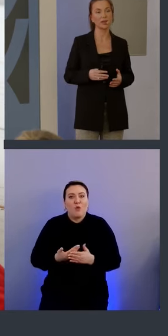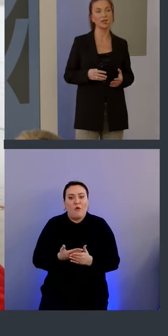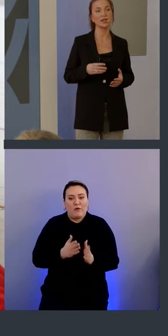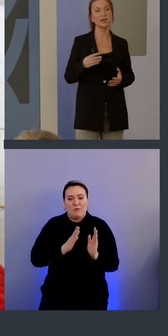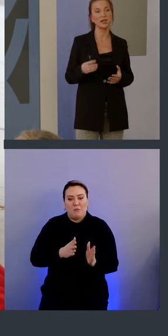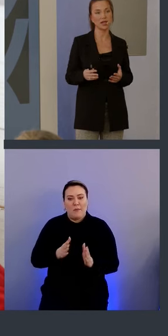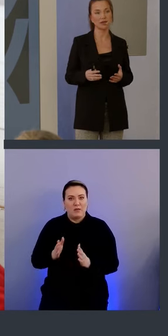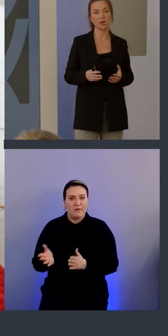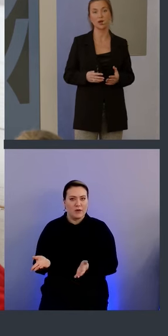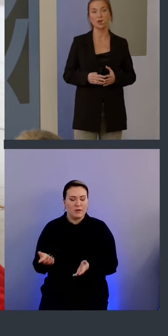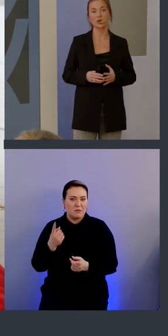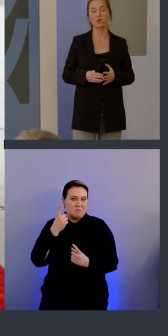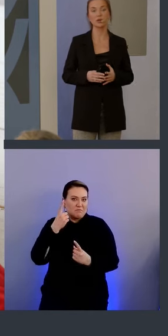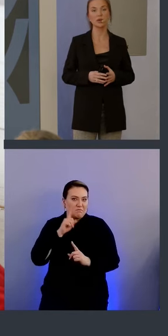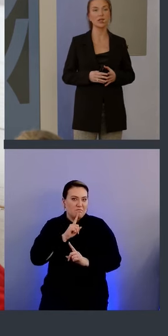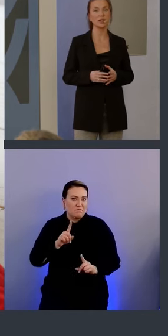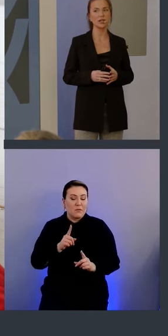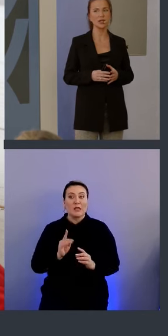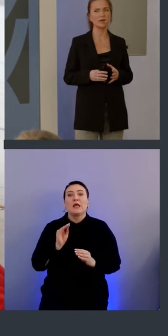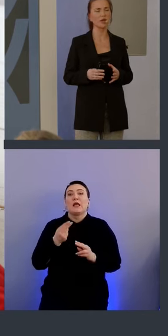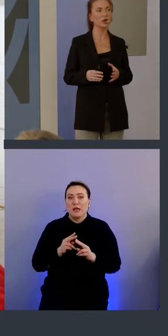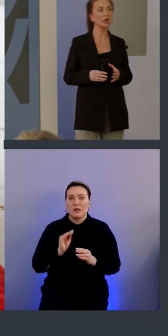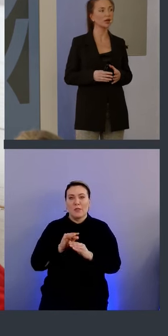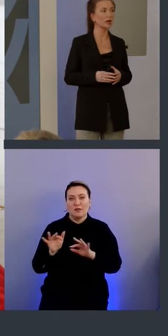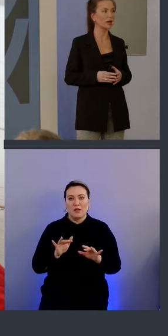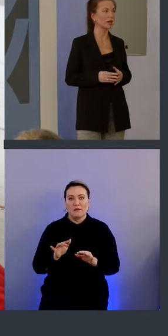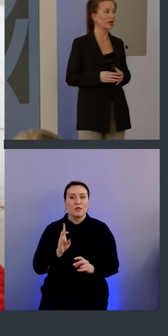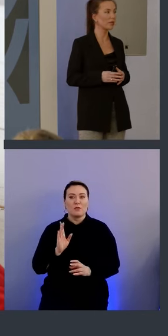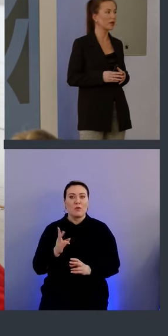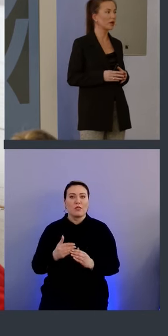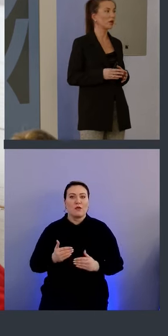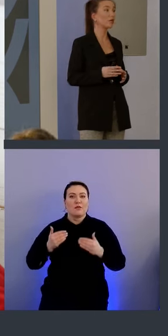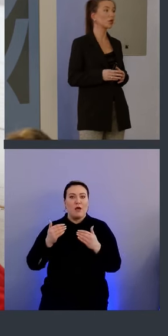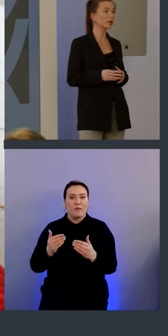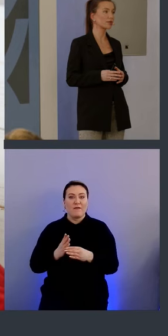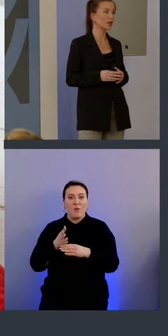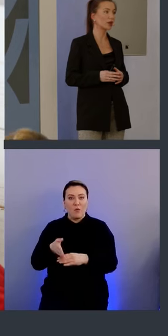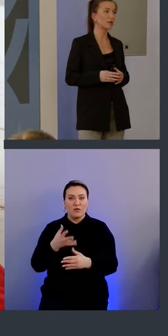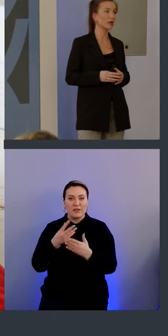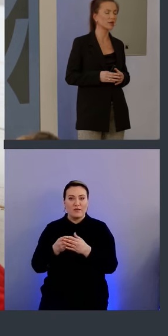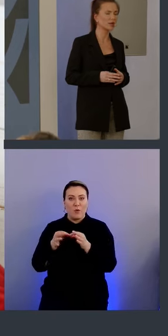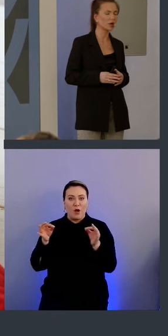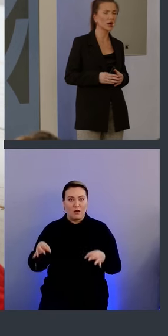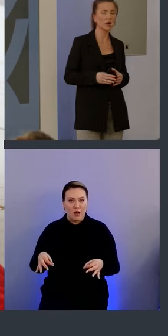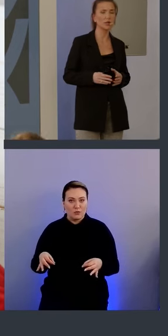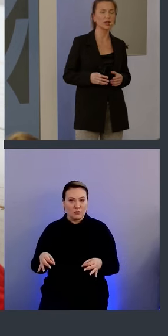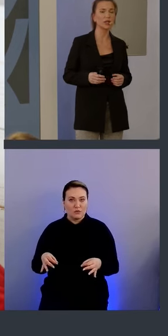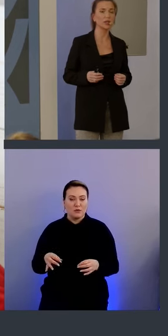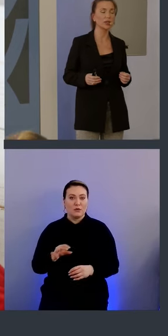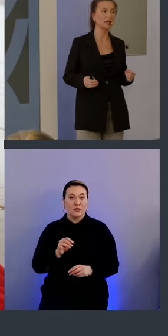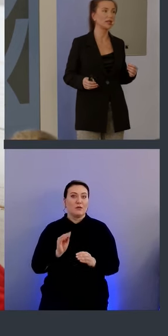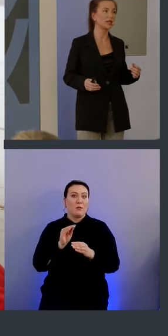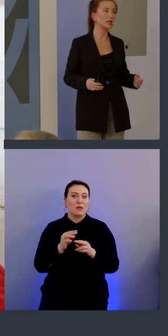это дополнительные действия. Причем дополнительные действия не только на этапе входа в свой аккаунт,